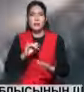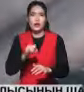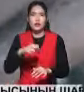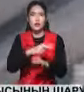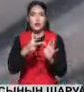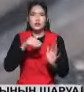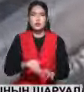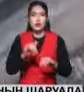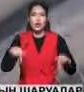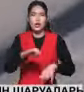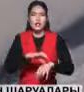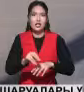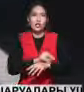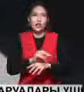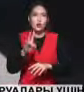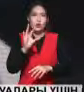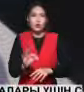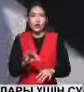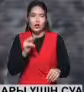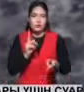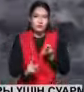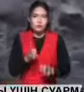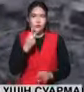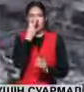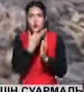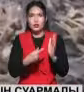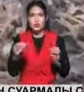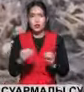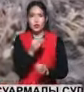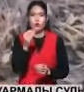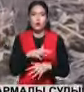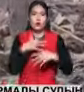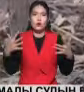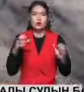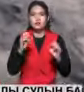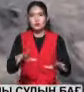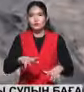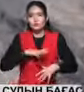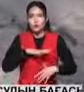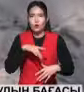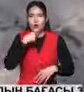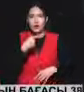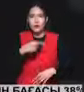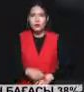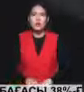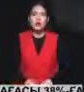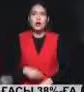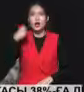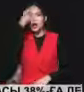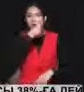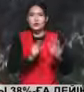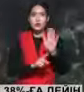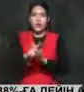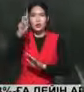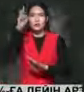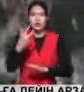астам науқас тұр. Алайда іс жүзінде бұл көрсеткіш 10 есе көп болуы мүмкін дейді мамандар. Жыл басынан бері елімізде